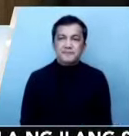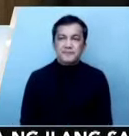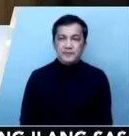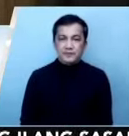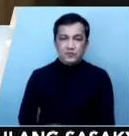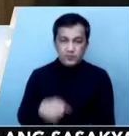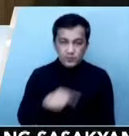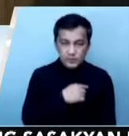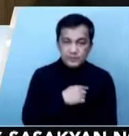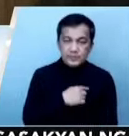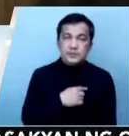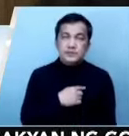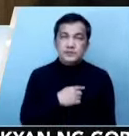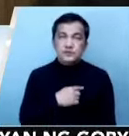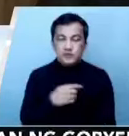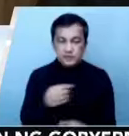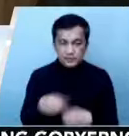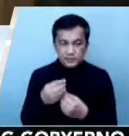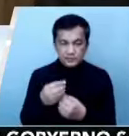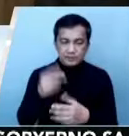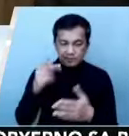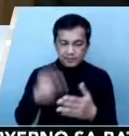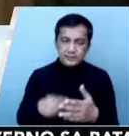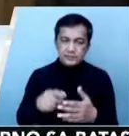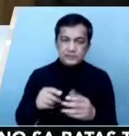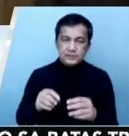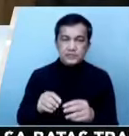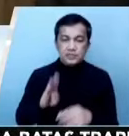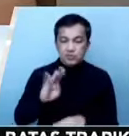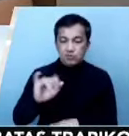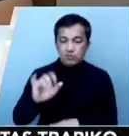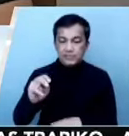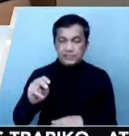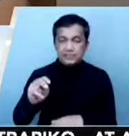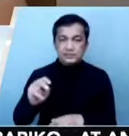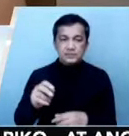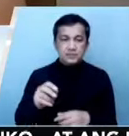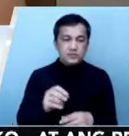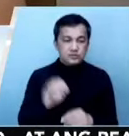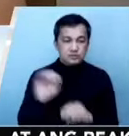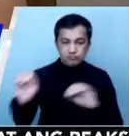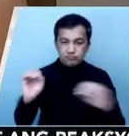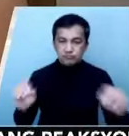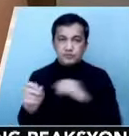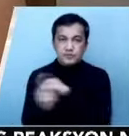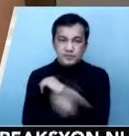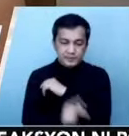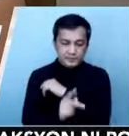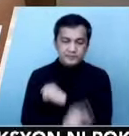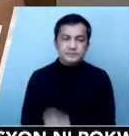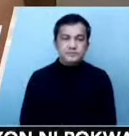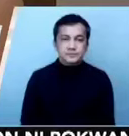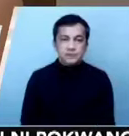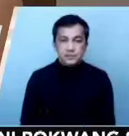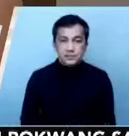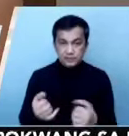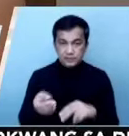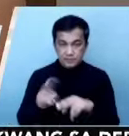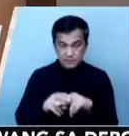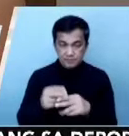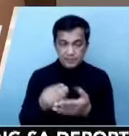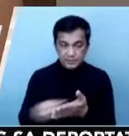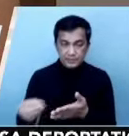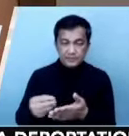We will issue a price bulletin for each province. Ngayong itataas na ang buying price ng NFA, kumpiyansa